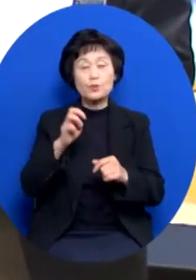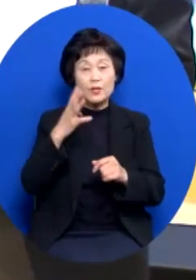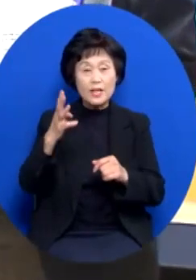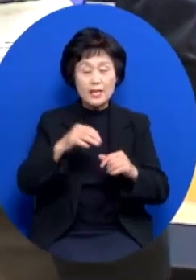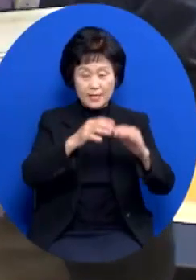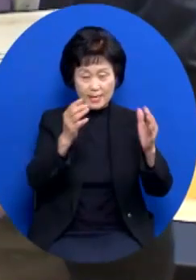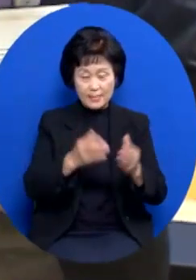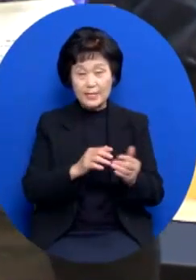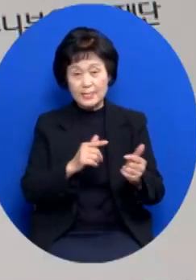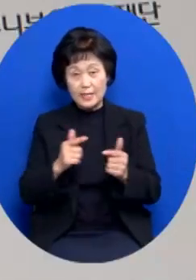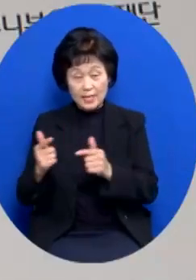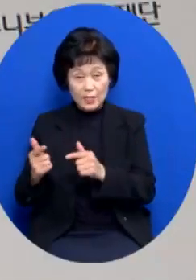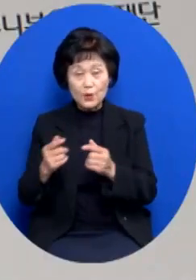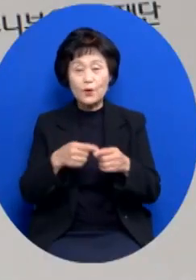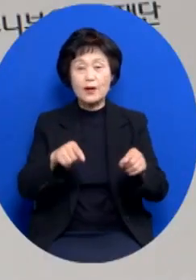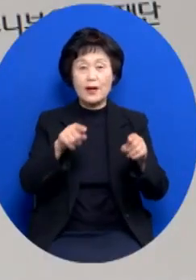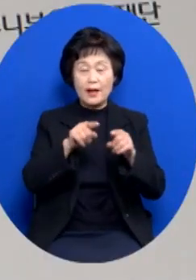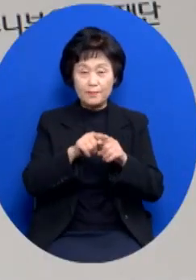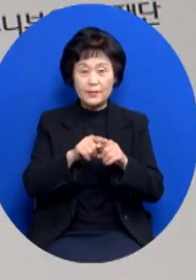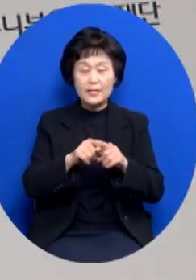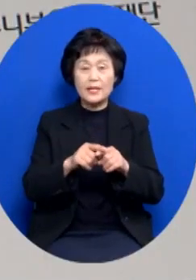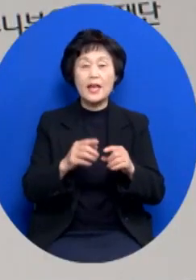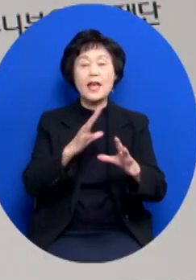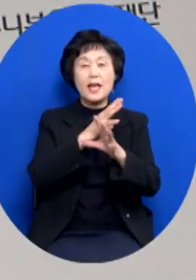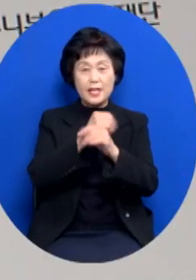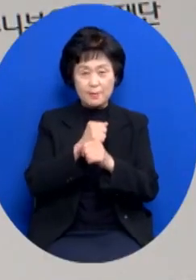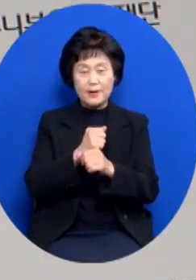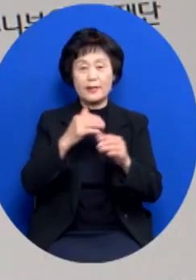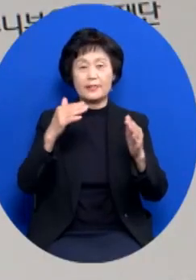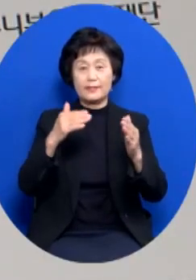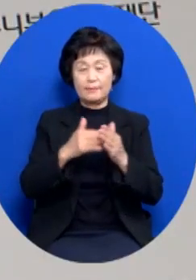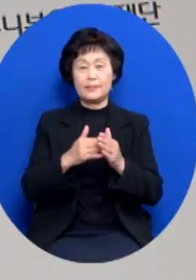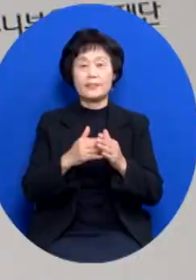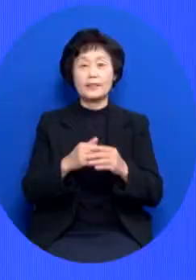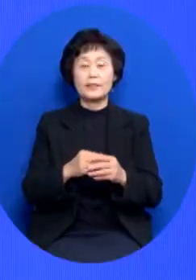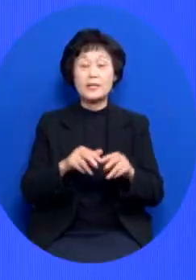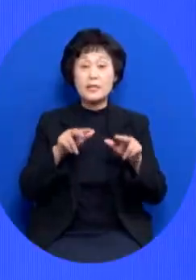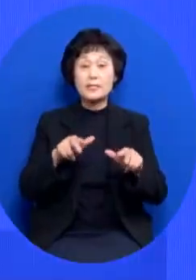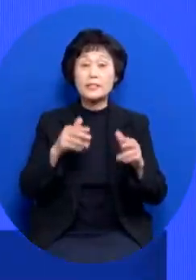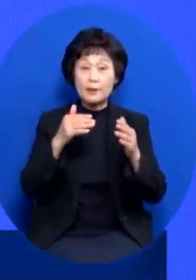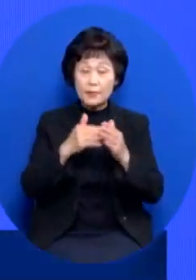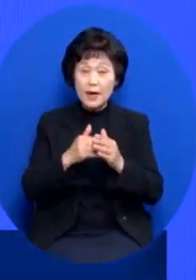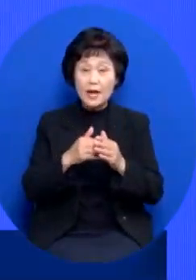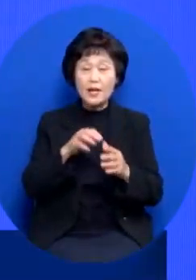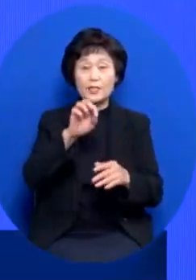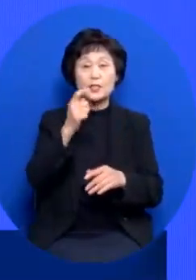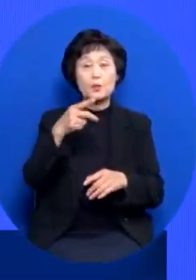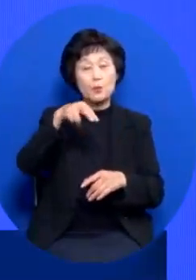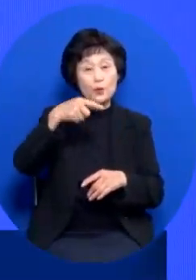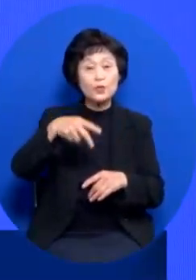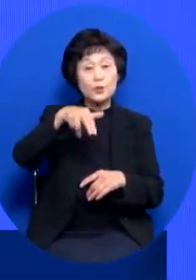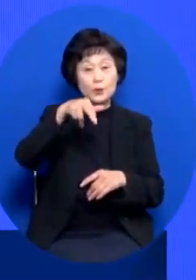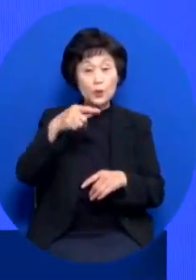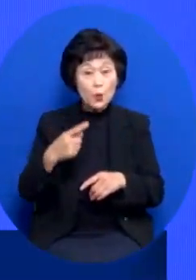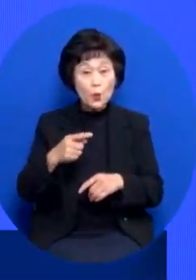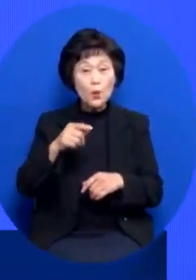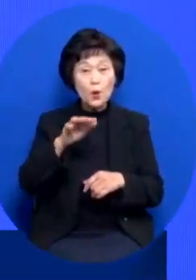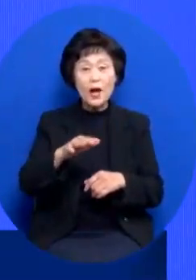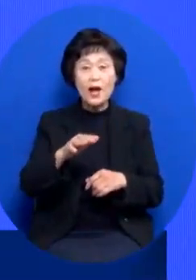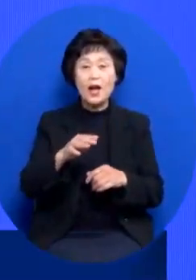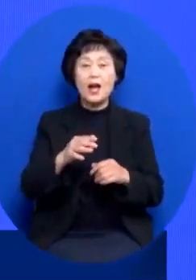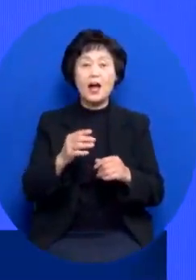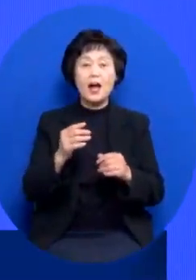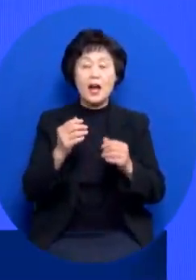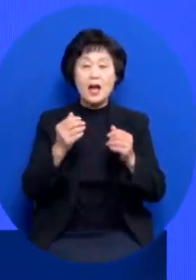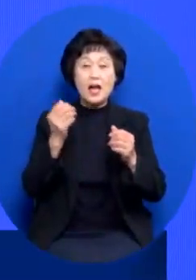기업이 한인연 파트너 기관으로 협약을 맺었습니다. 지금까지 포스코가 거둔 대내외 성과를